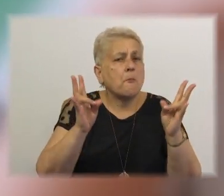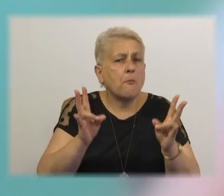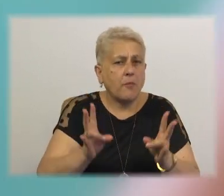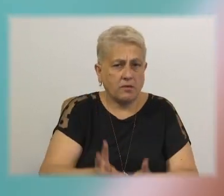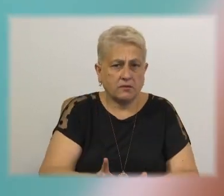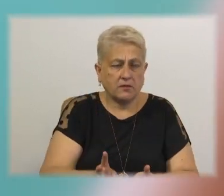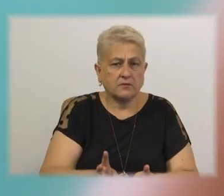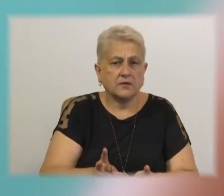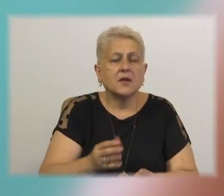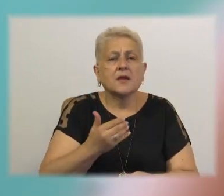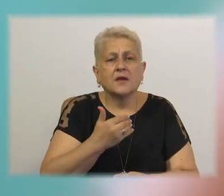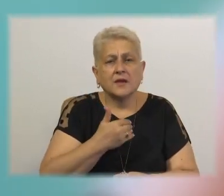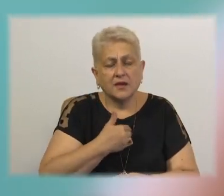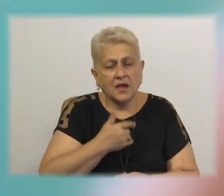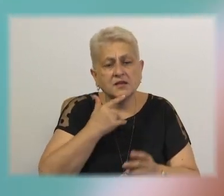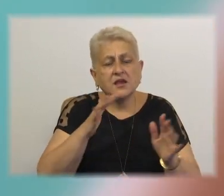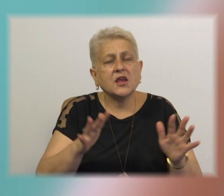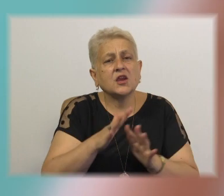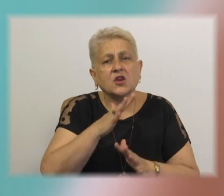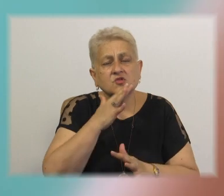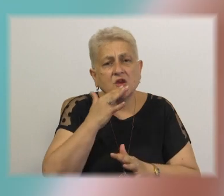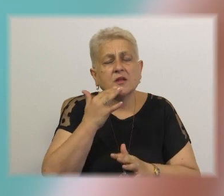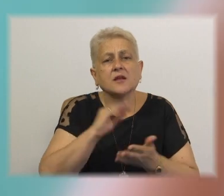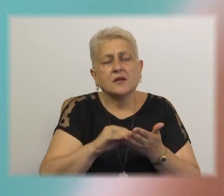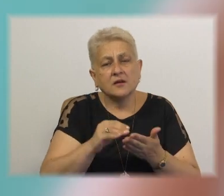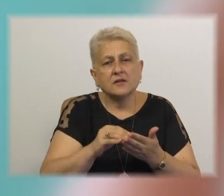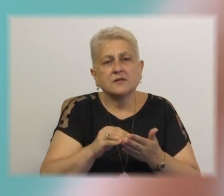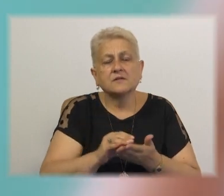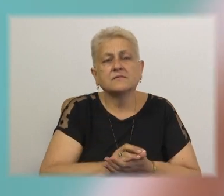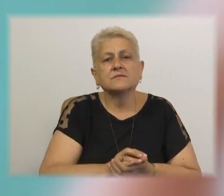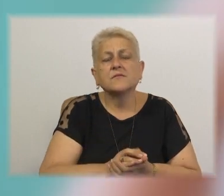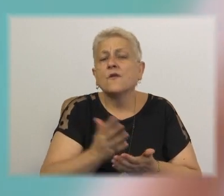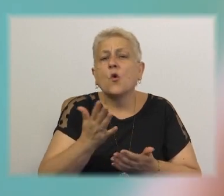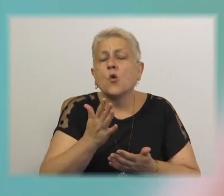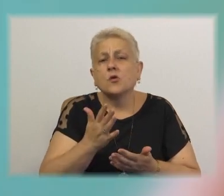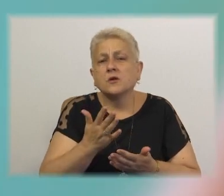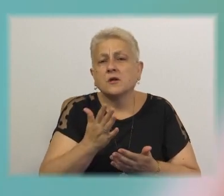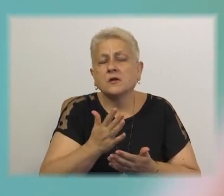լույս, ես երգ էի շատ հավես դրել, օրինակ… Որ երգն էիր